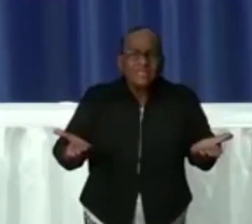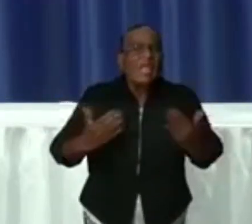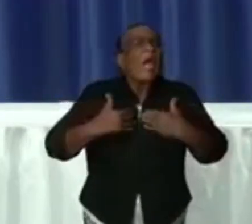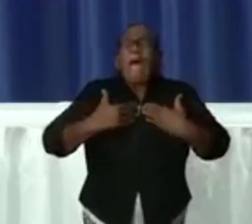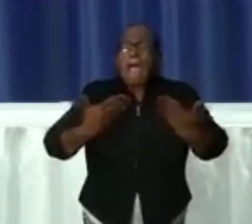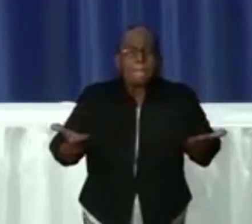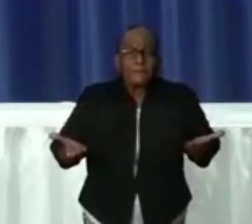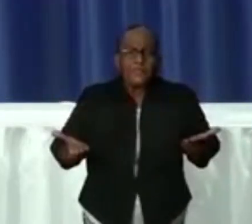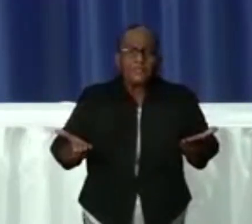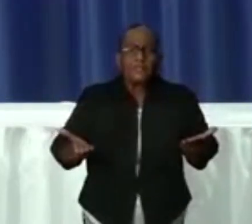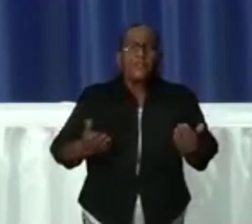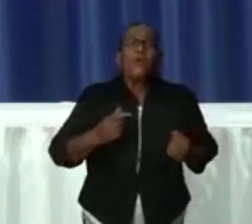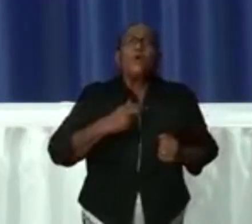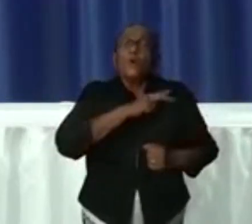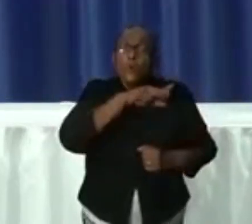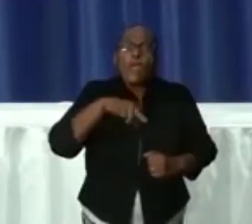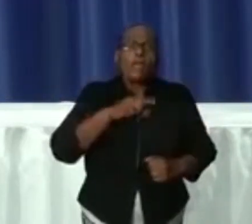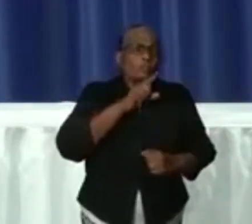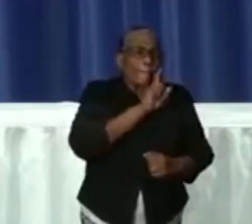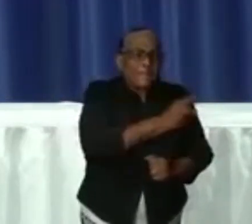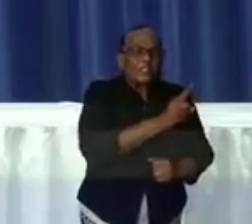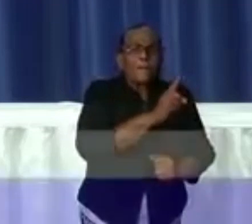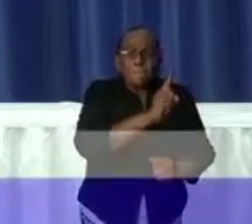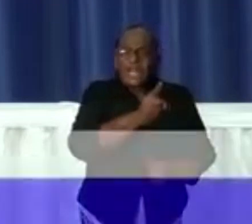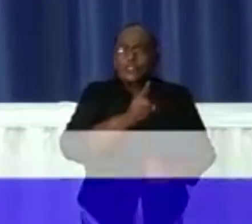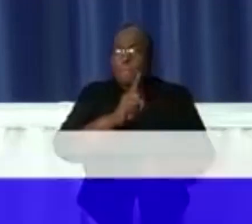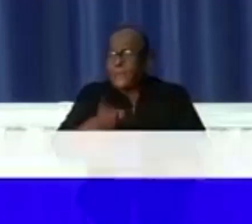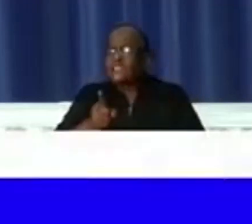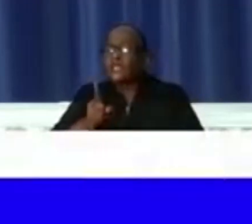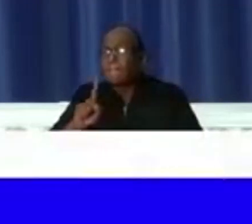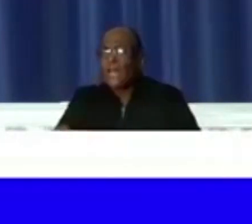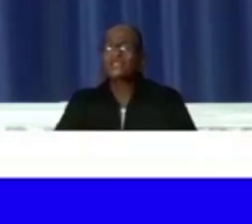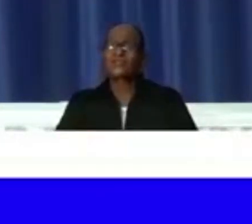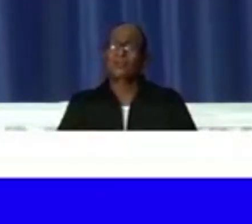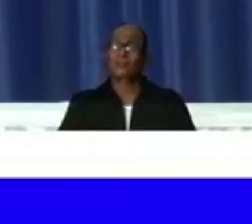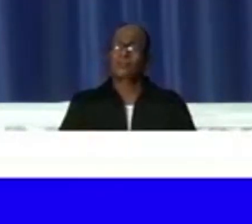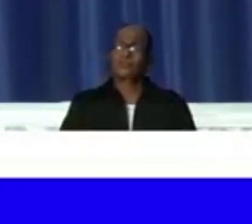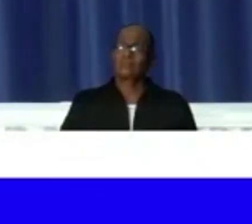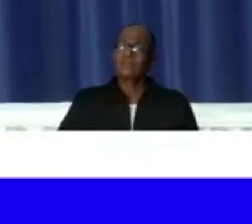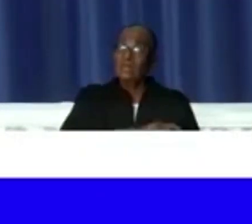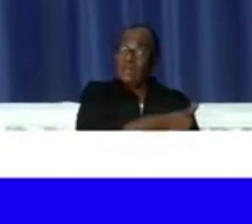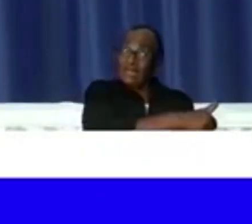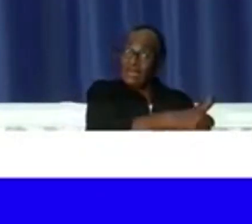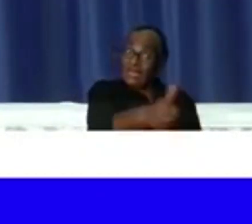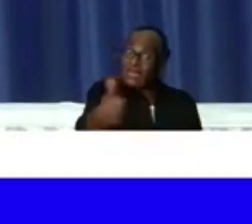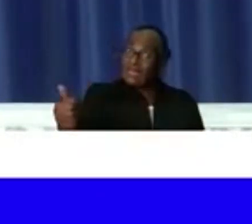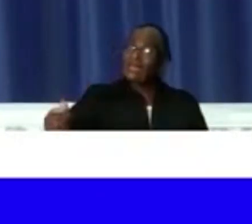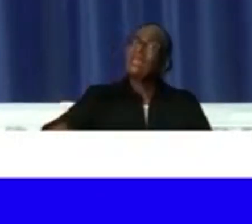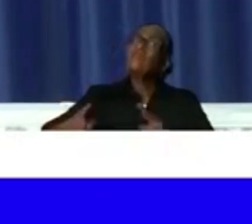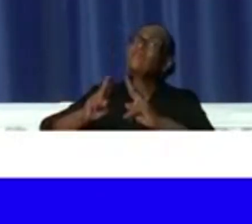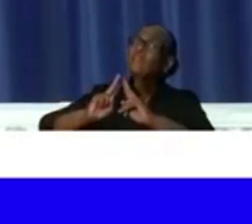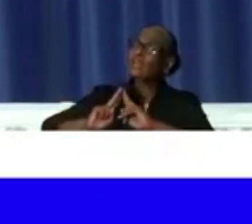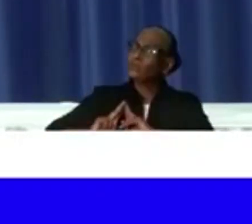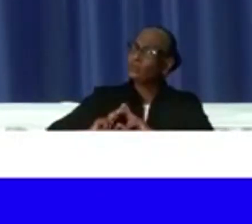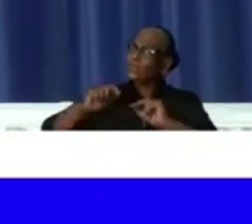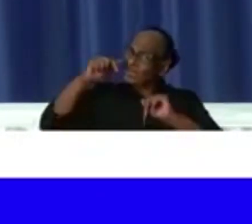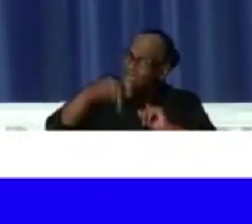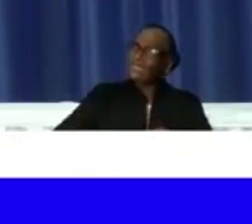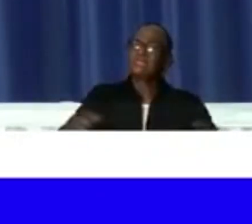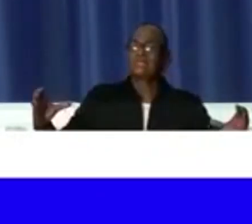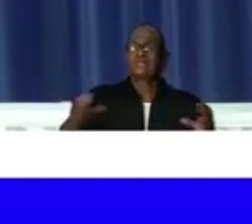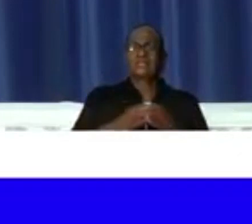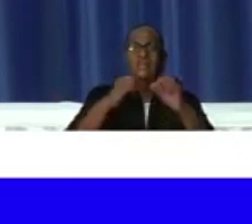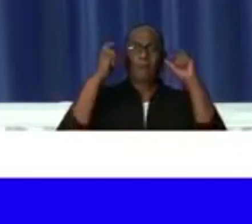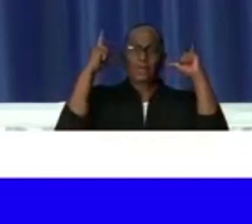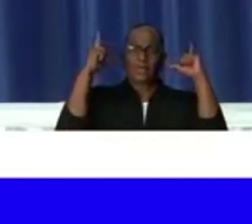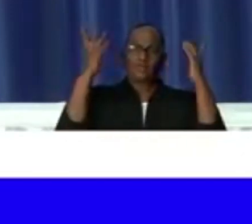daaraan moeten wij gaan werken. Ik roep er ieder op die een verantwoordelijkheid heeft binnen de samenleving. Daar